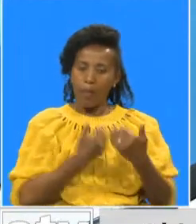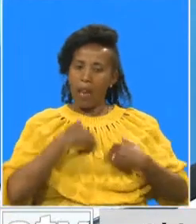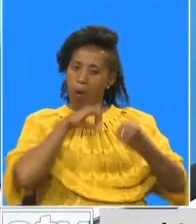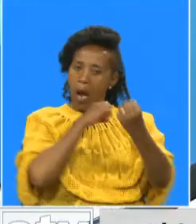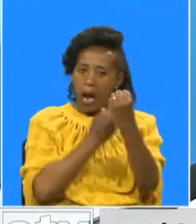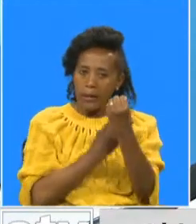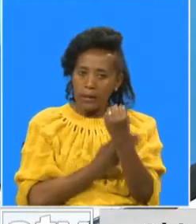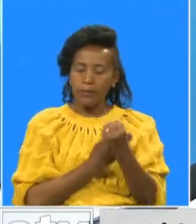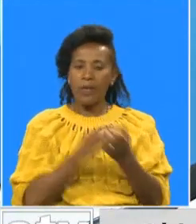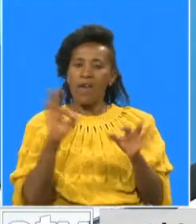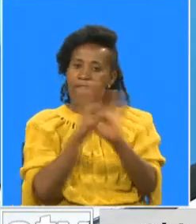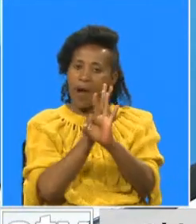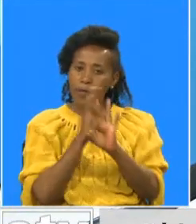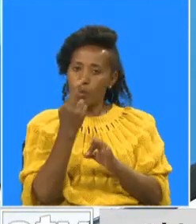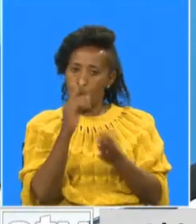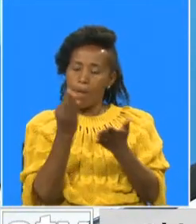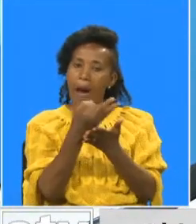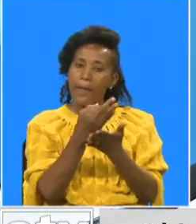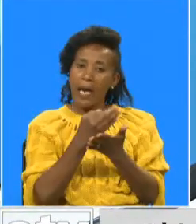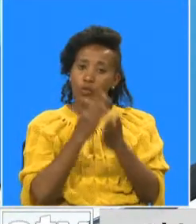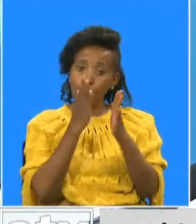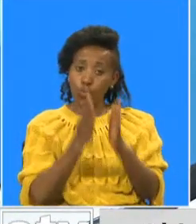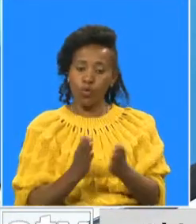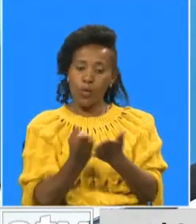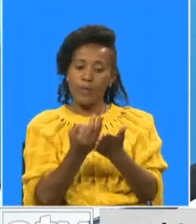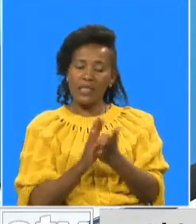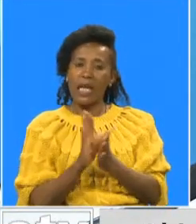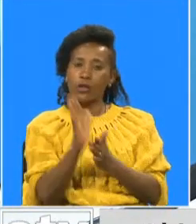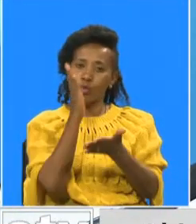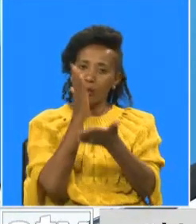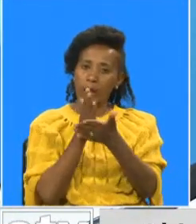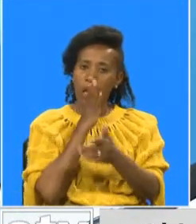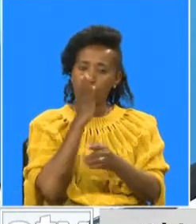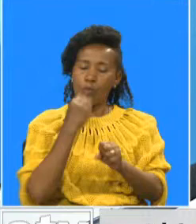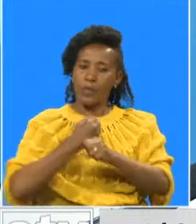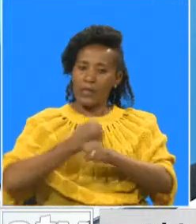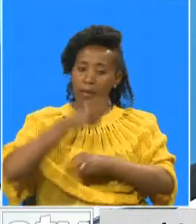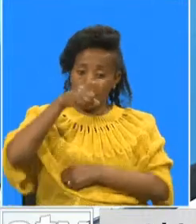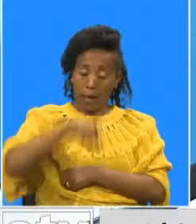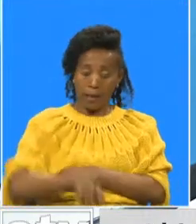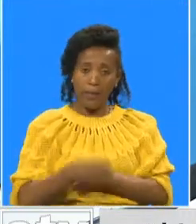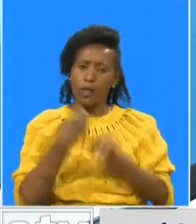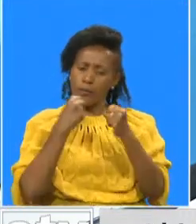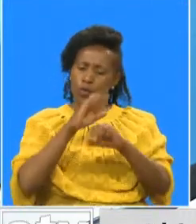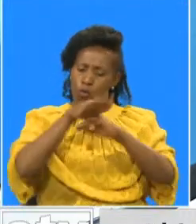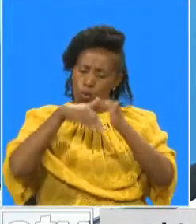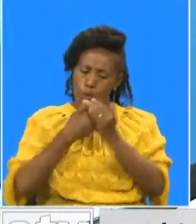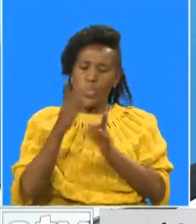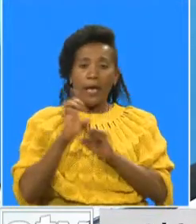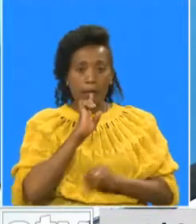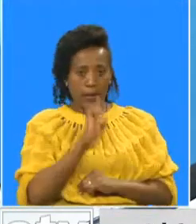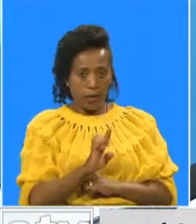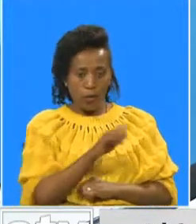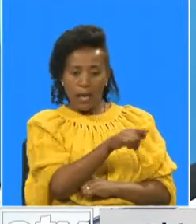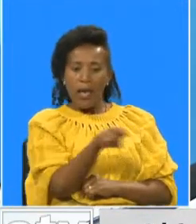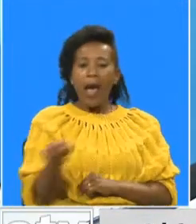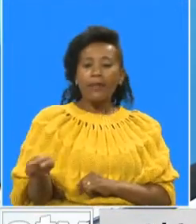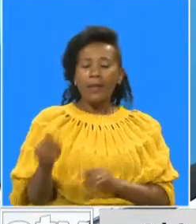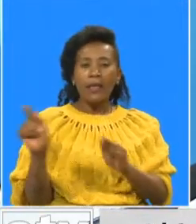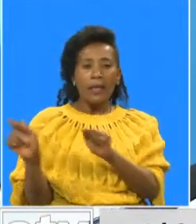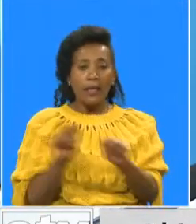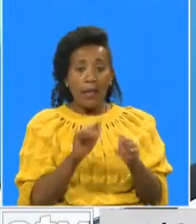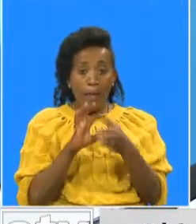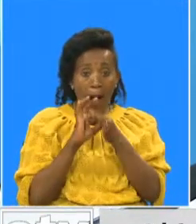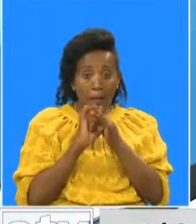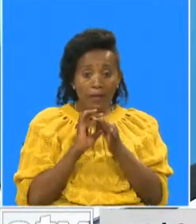አቅም ፋብሪካዎቹ ወይም አምራቾቹ ምርታቸውን እንዳያቆሙ መስራት እንዳለባቸው የሚችለውን ሁሉ እያደረገ ነው። እናንተስ እንደ ማህበር